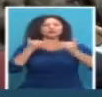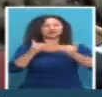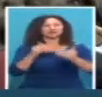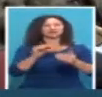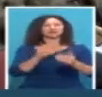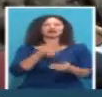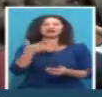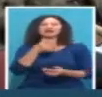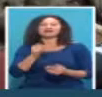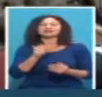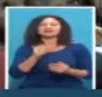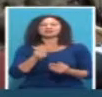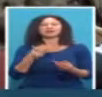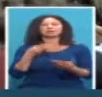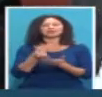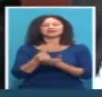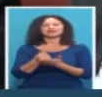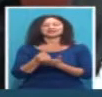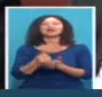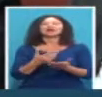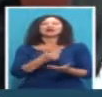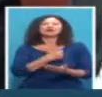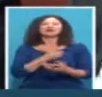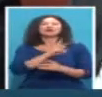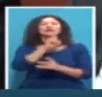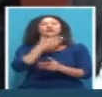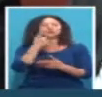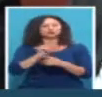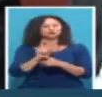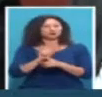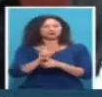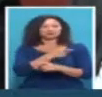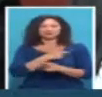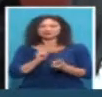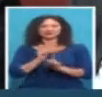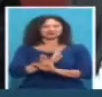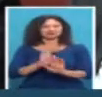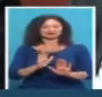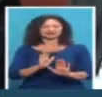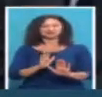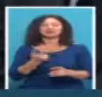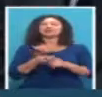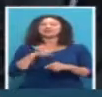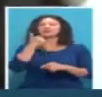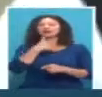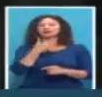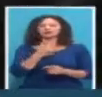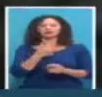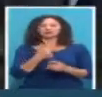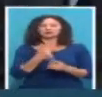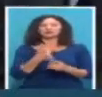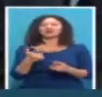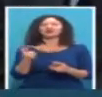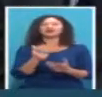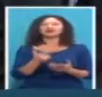для тех, кто не имеет счетчики, депутаты летом этого года не согласились. В этот раз руководитель управления энергетики и жилищно-коммунального